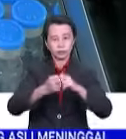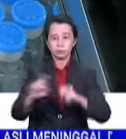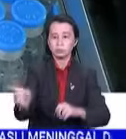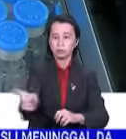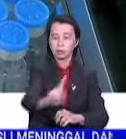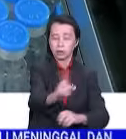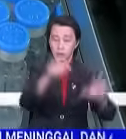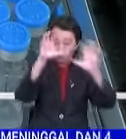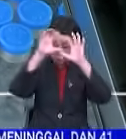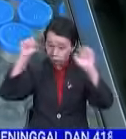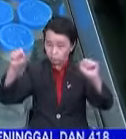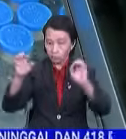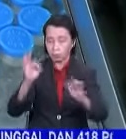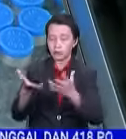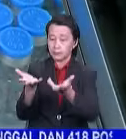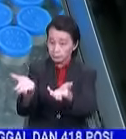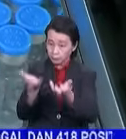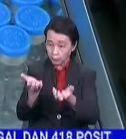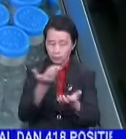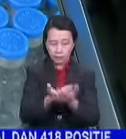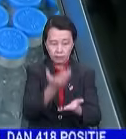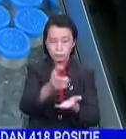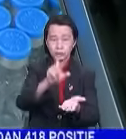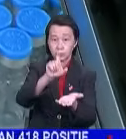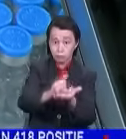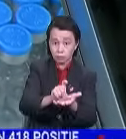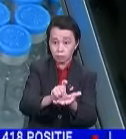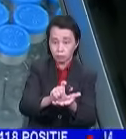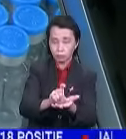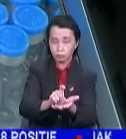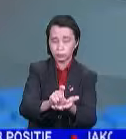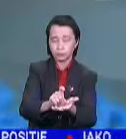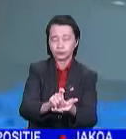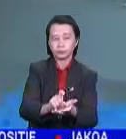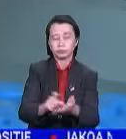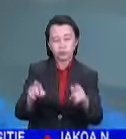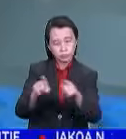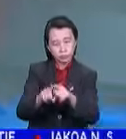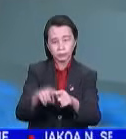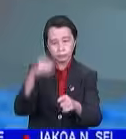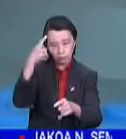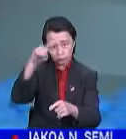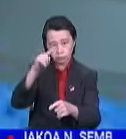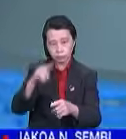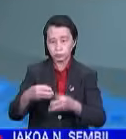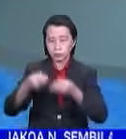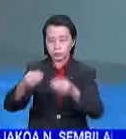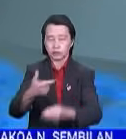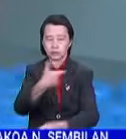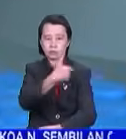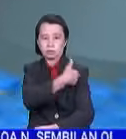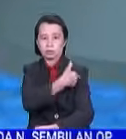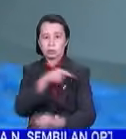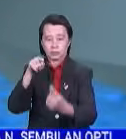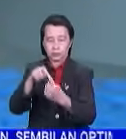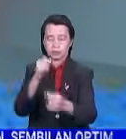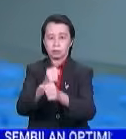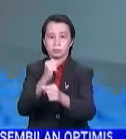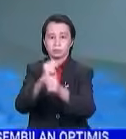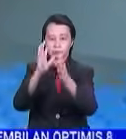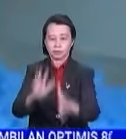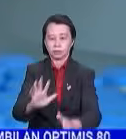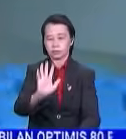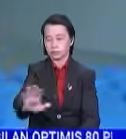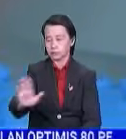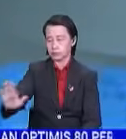mananya majikan sekiranya ingin membeli vaksin Holic 19 sebagai inisiatif memberi suntikan kepada pekerja